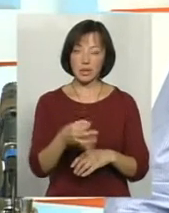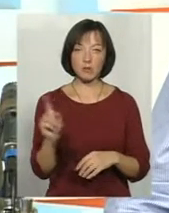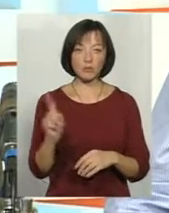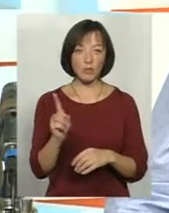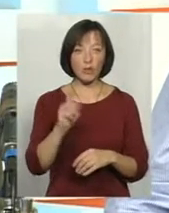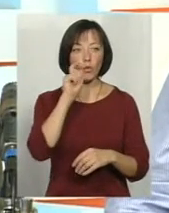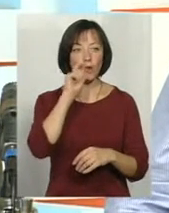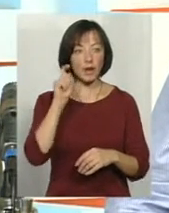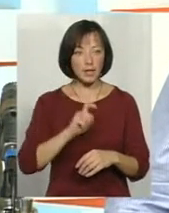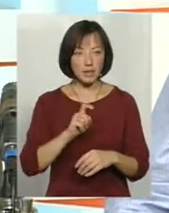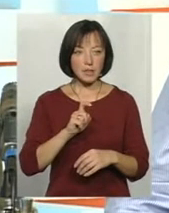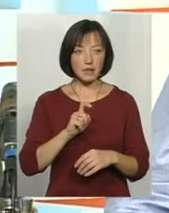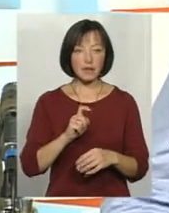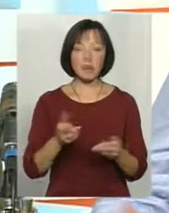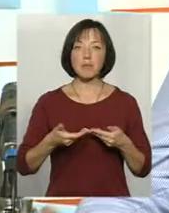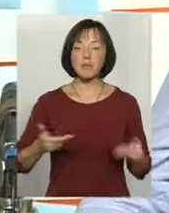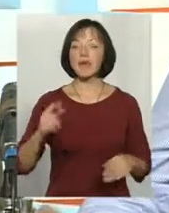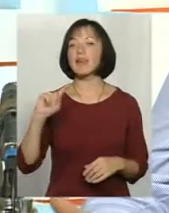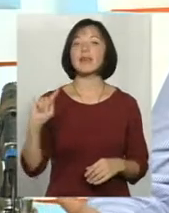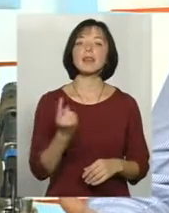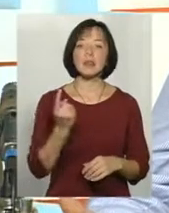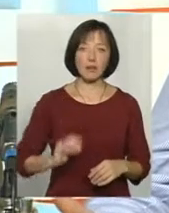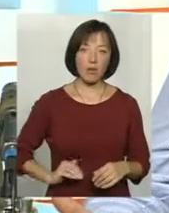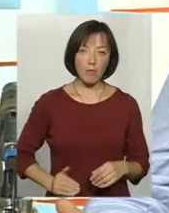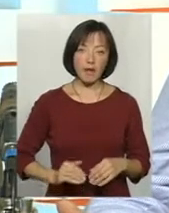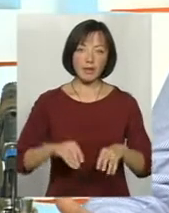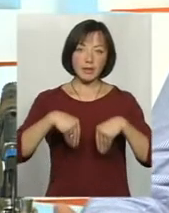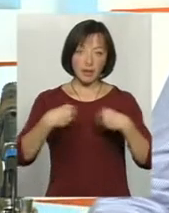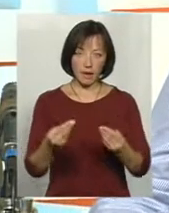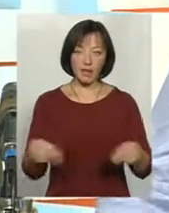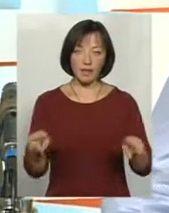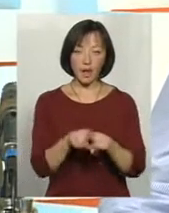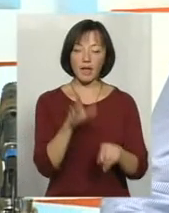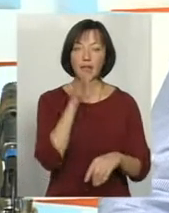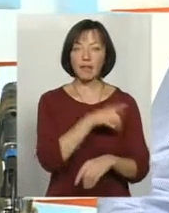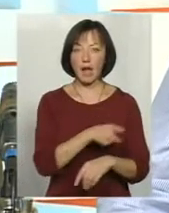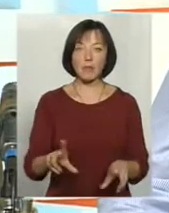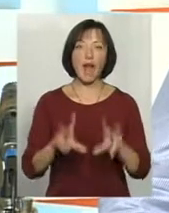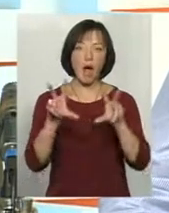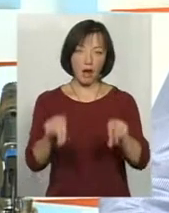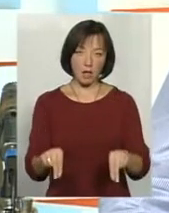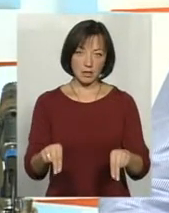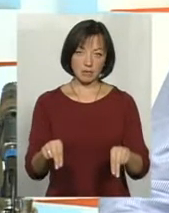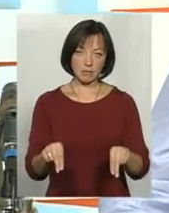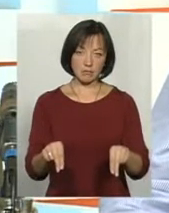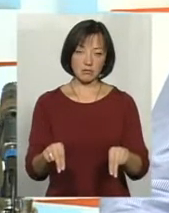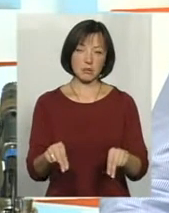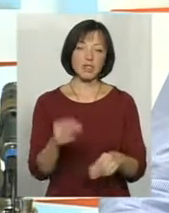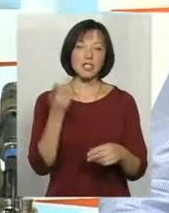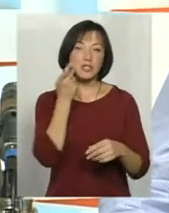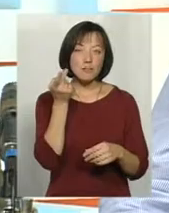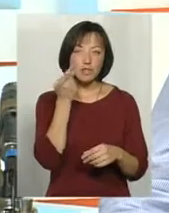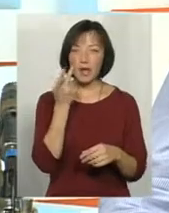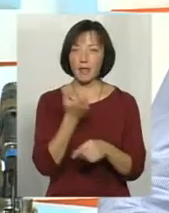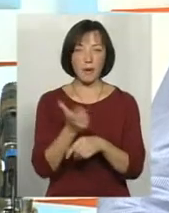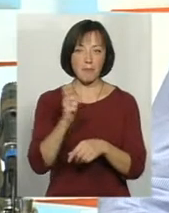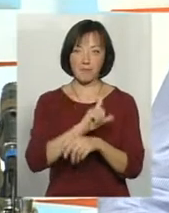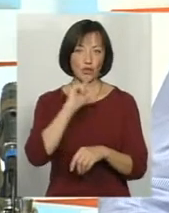в Україні ми єдина компанія, яка дає такий термін гарантії. Зазвичай термін гарантії не